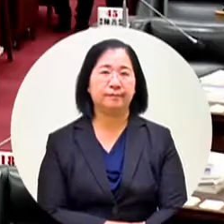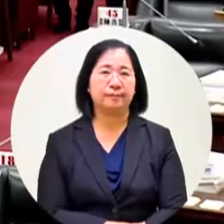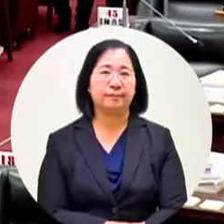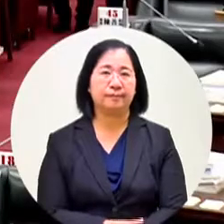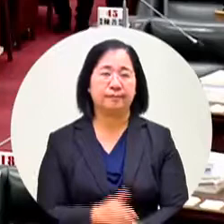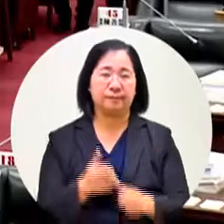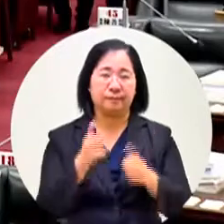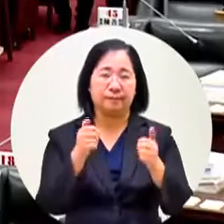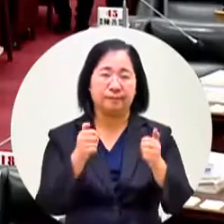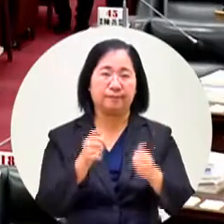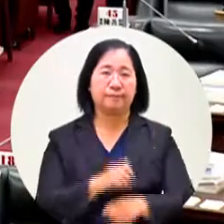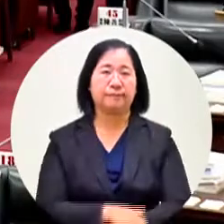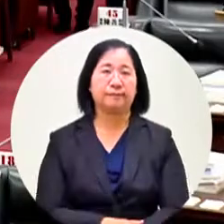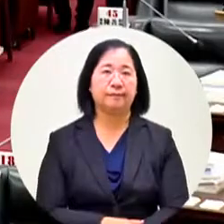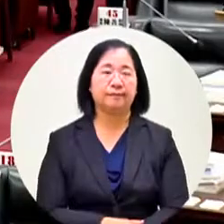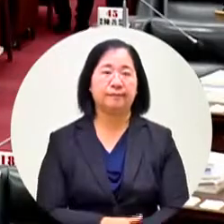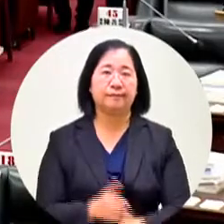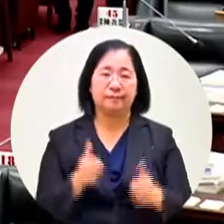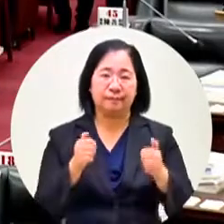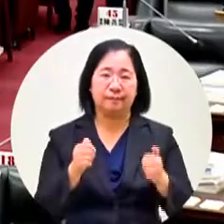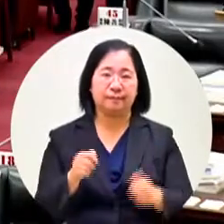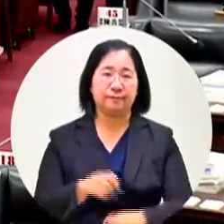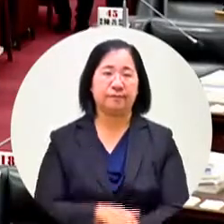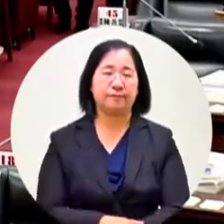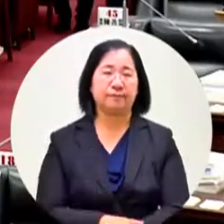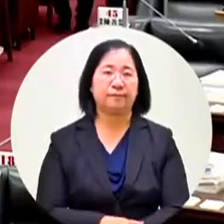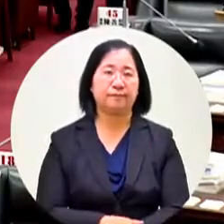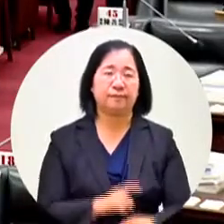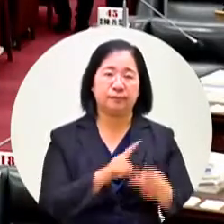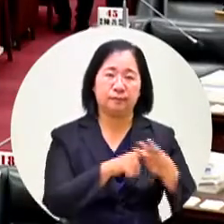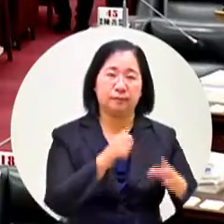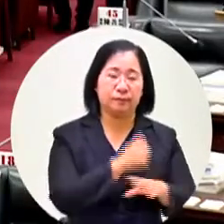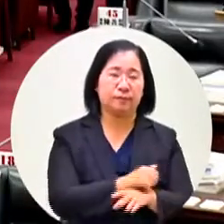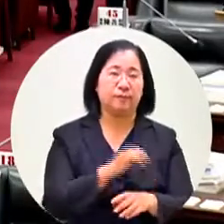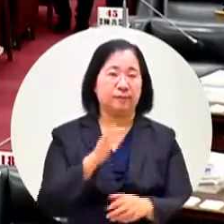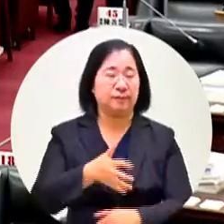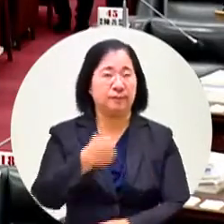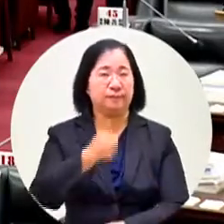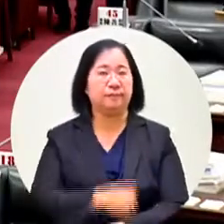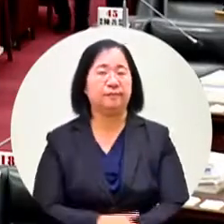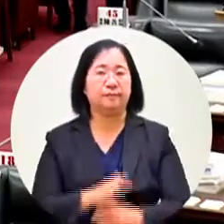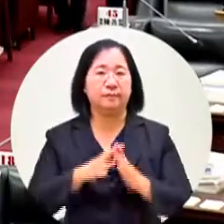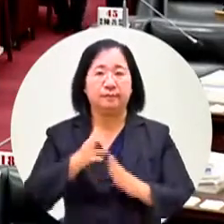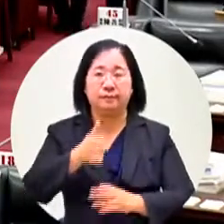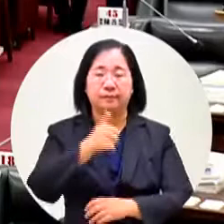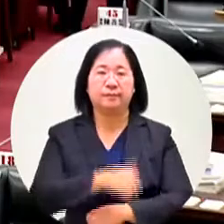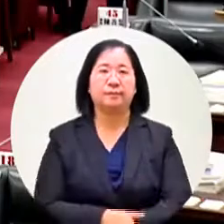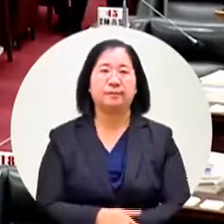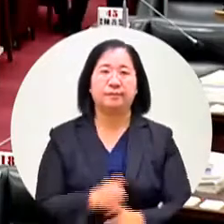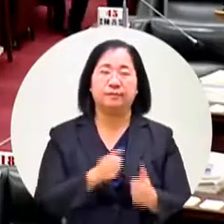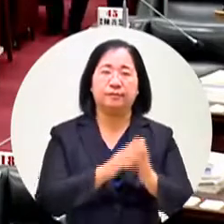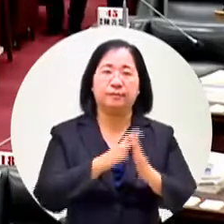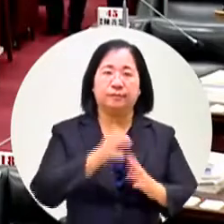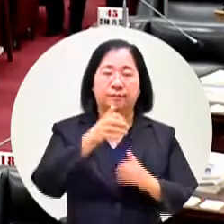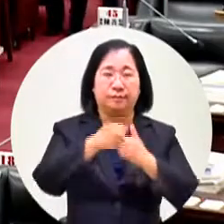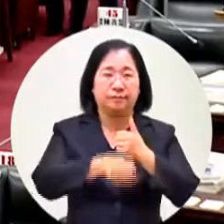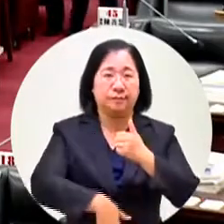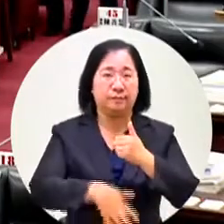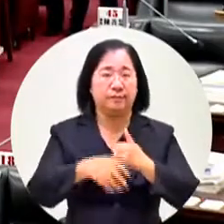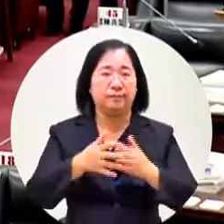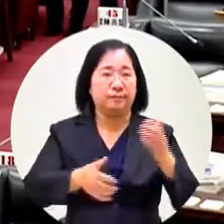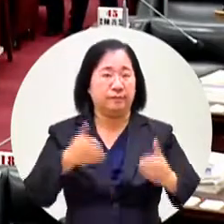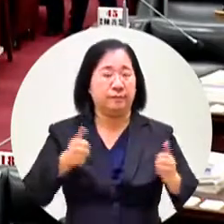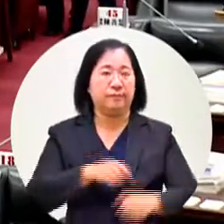好，谢谢。谢谢我们今天主席、议长，还有我们的市长、我们副市长、各位局处所